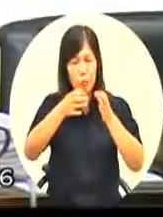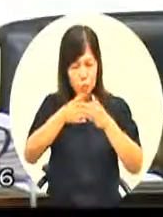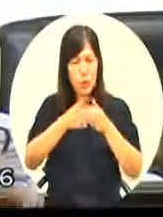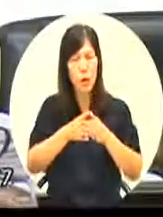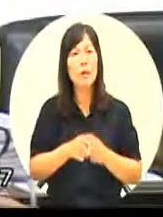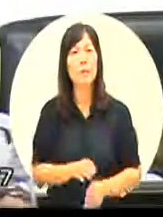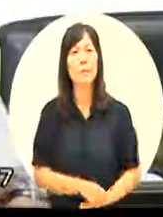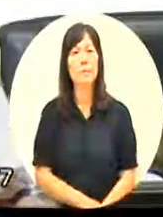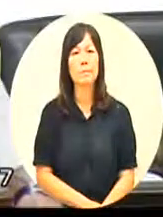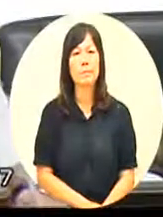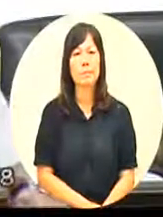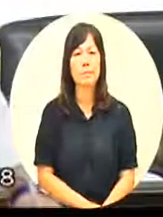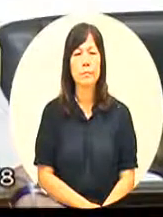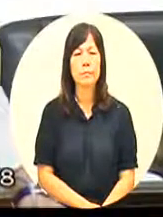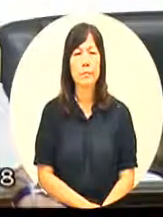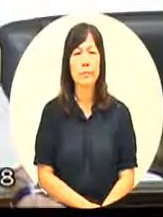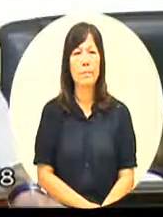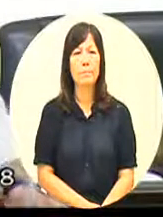部分是